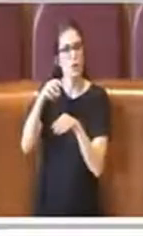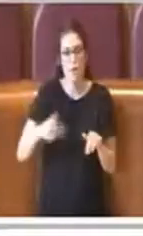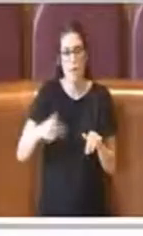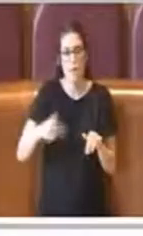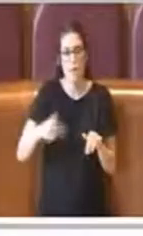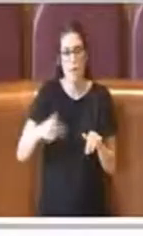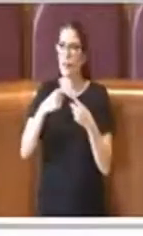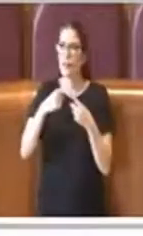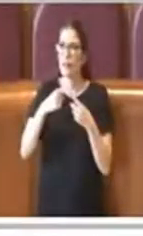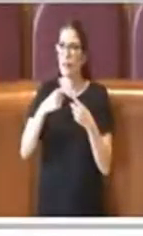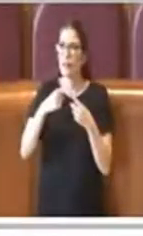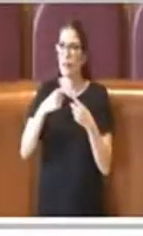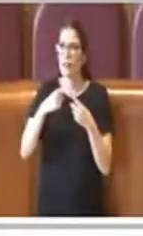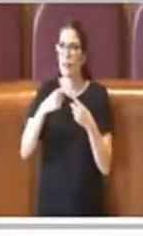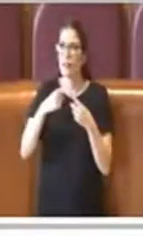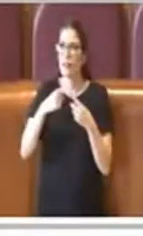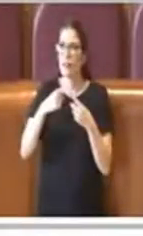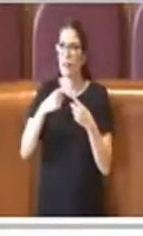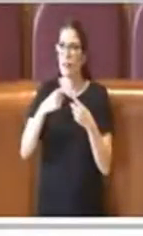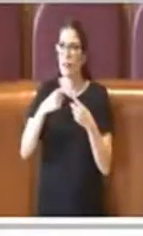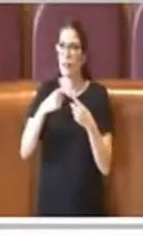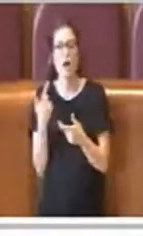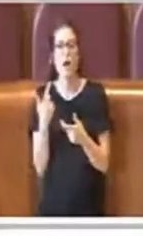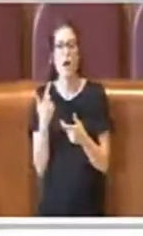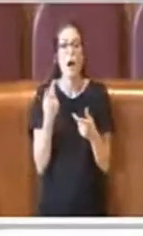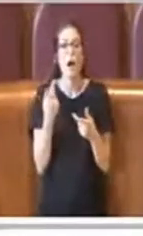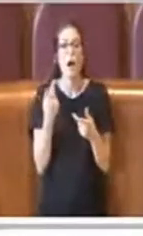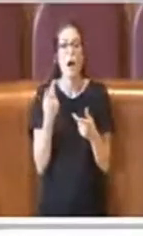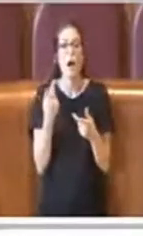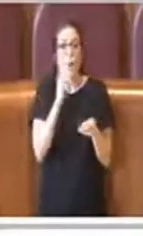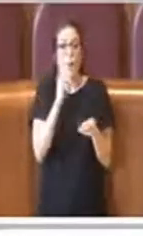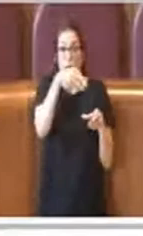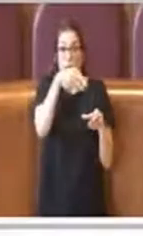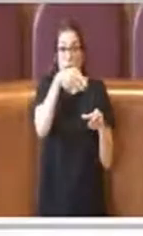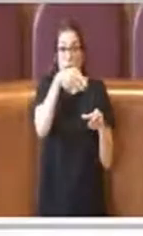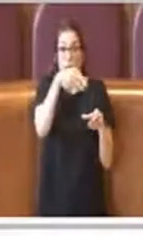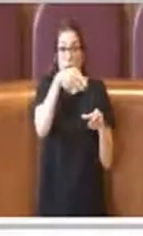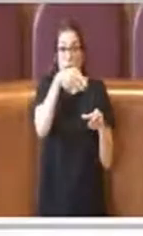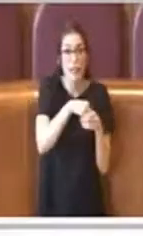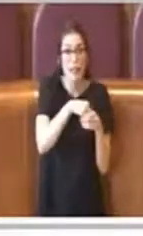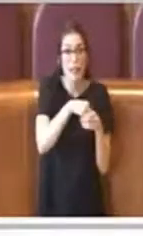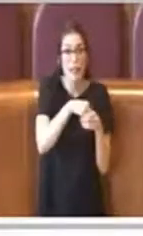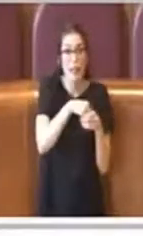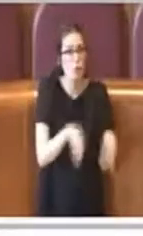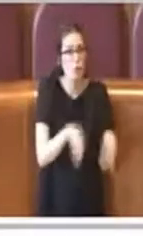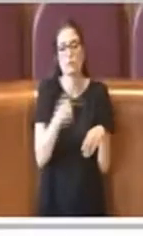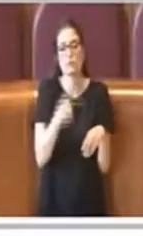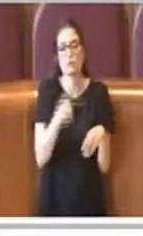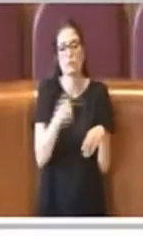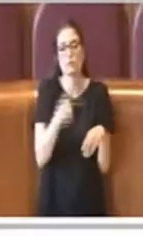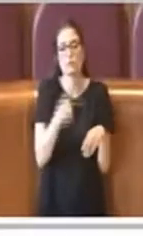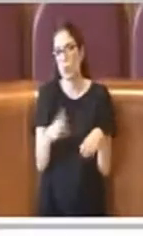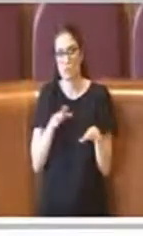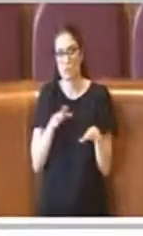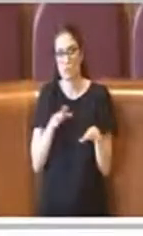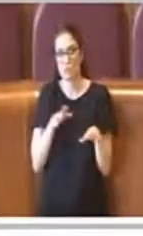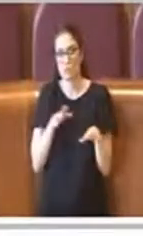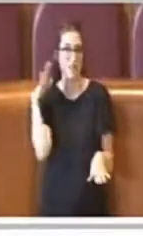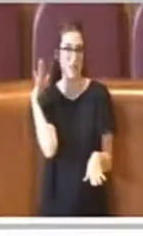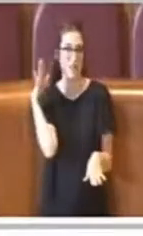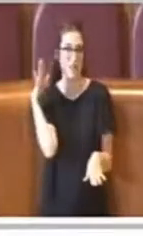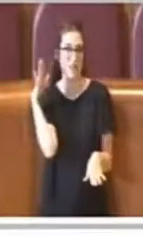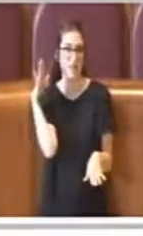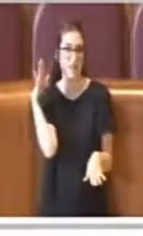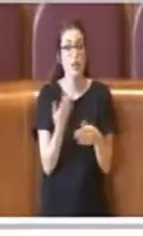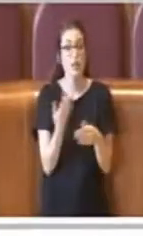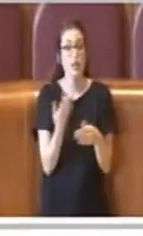altre città, sia assente la parte politica, penso che sia un grande passo in avanti lo svincolare